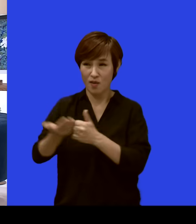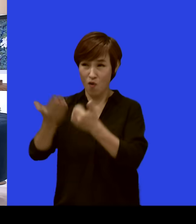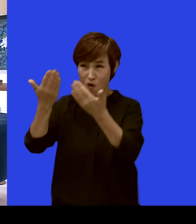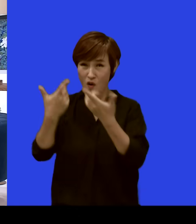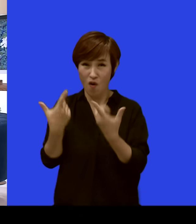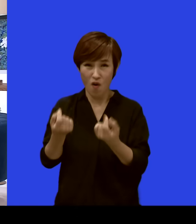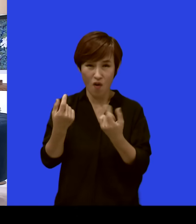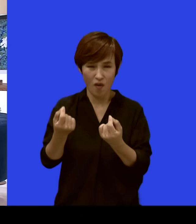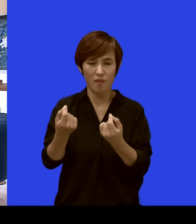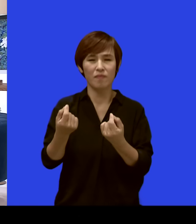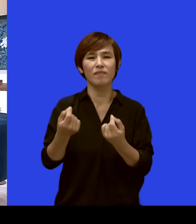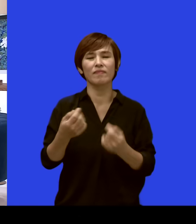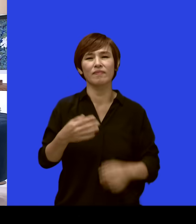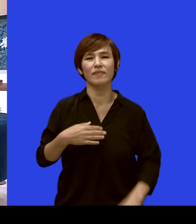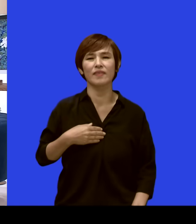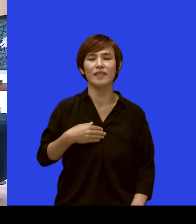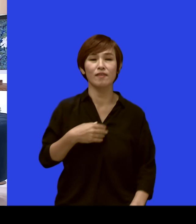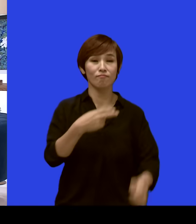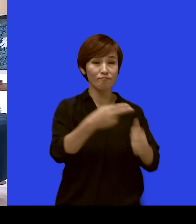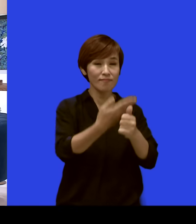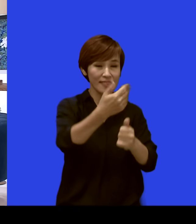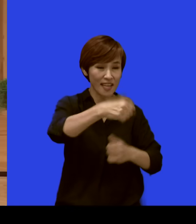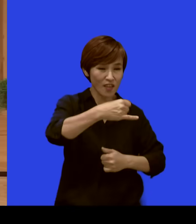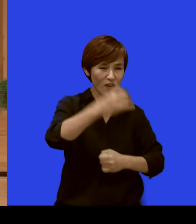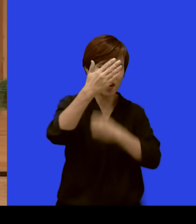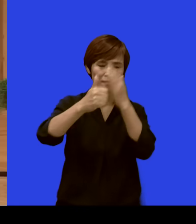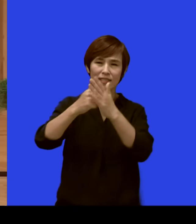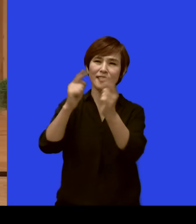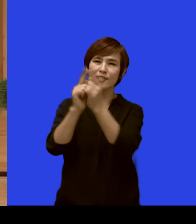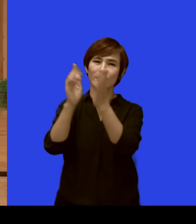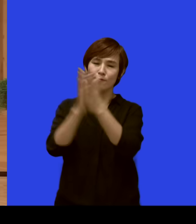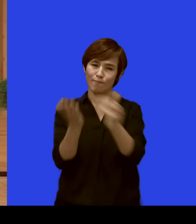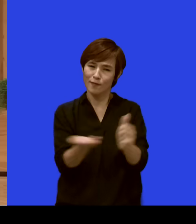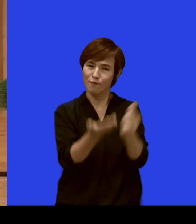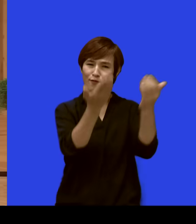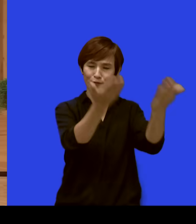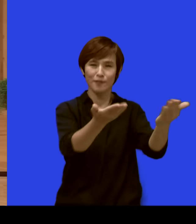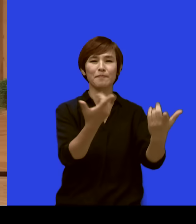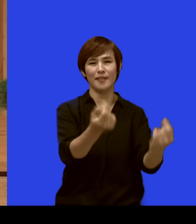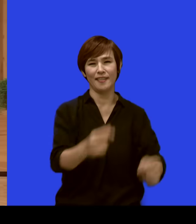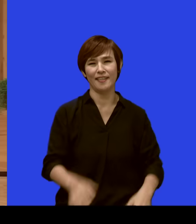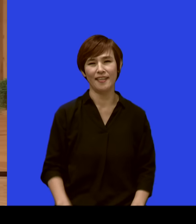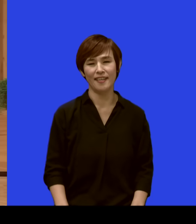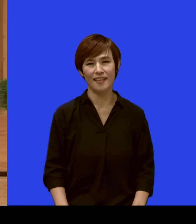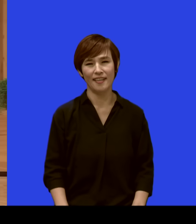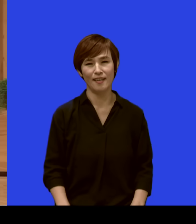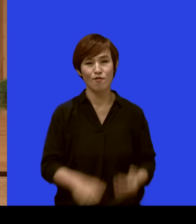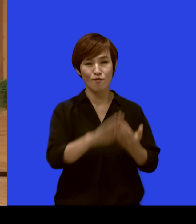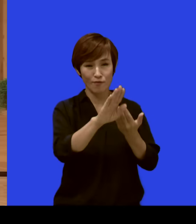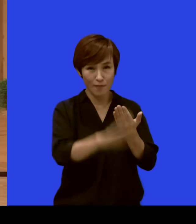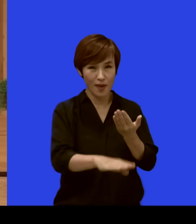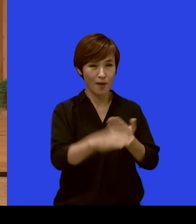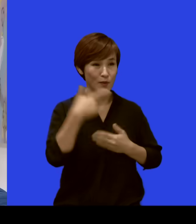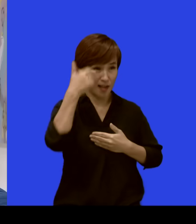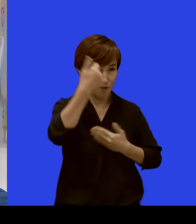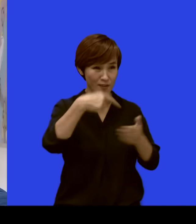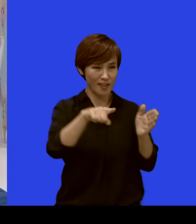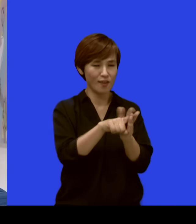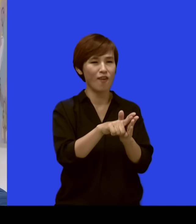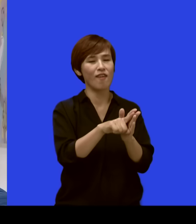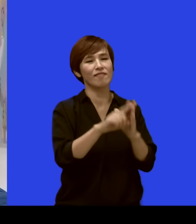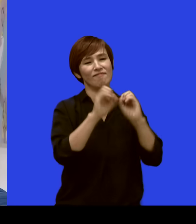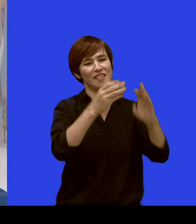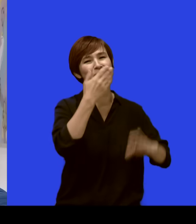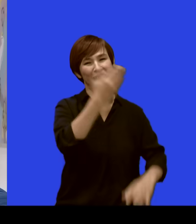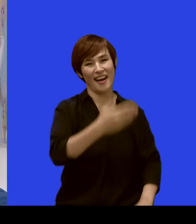우리 교수님의 자녀들도 하나님의 키우심을 직접 체험하셨기 때문에 미래 목회자들에게 그런 이야기를 전할 수 있는 훌륭한 교수님이 되지 않겠어요?